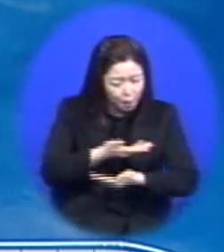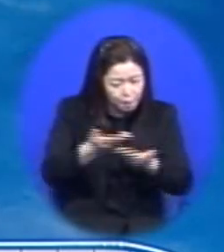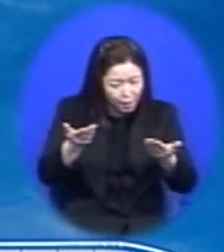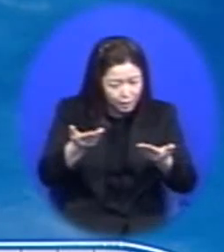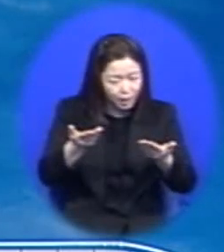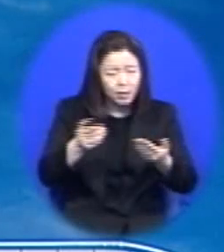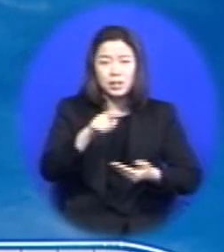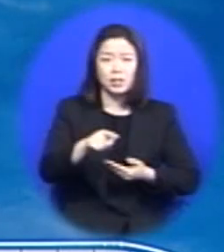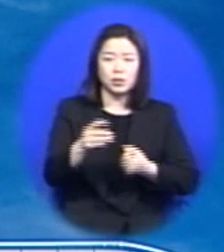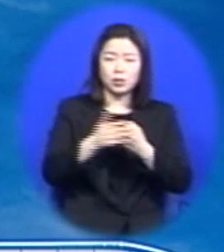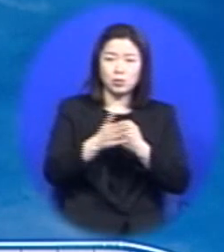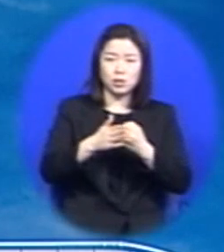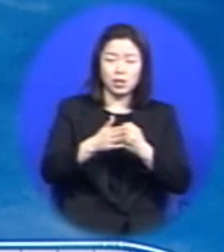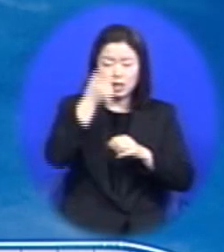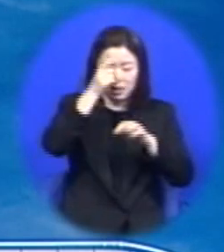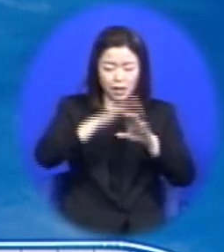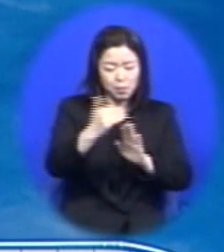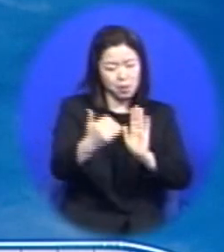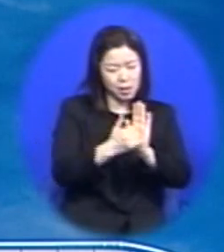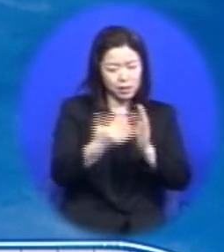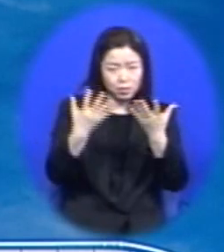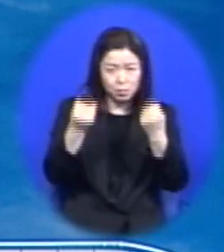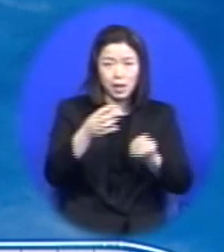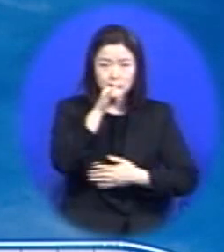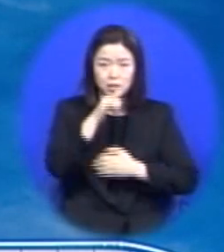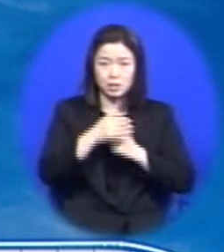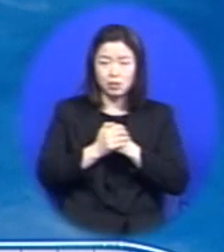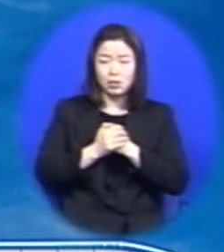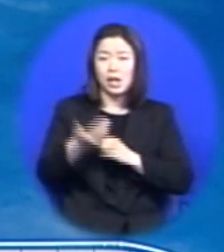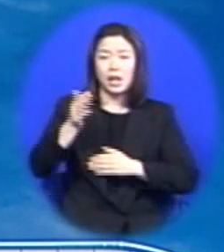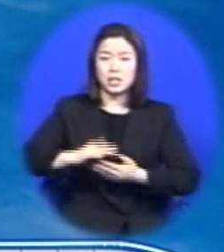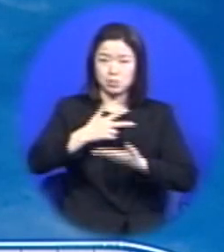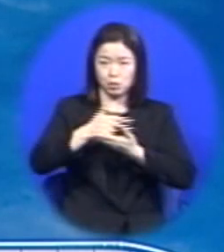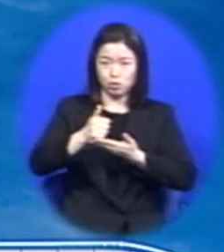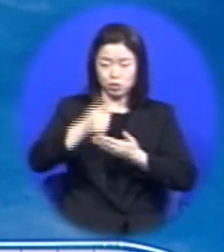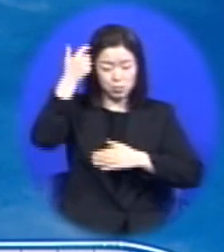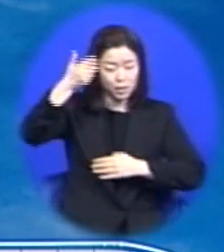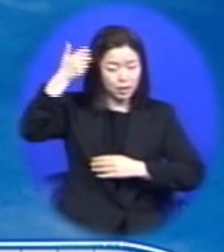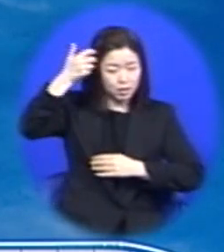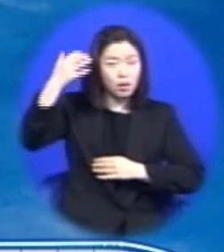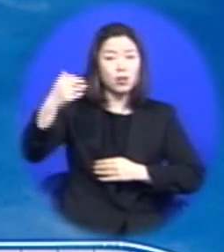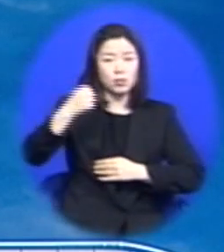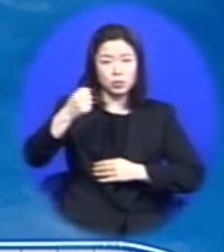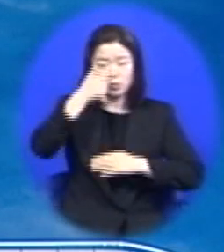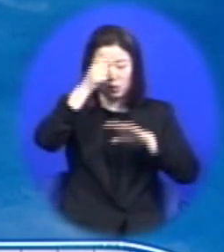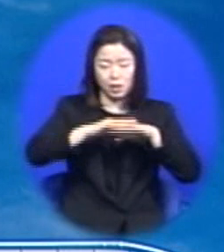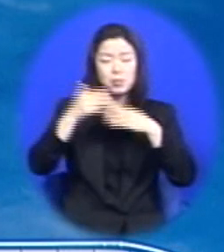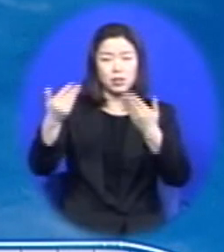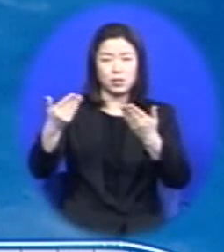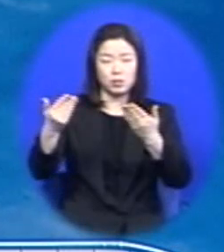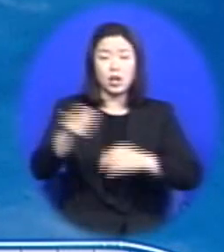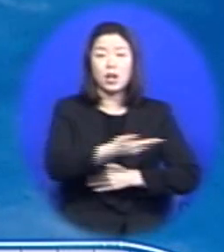게 너무 많습니다. 근데 주님은 영으로 예배하라는 거예요. 여러분 속에 있는 그 영.